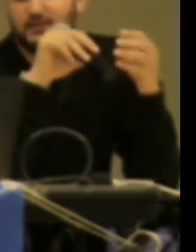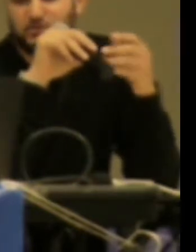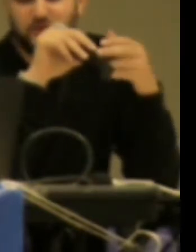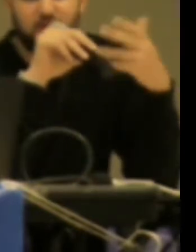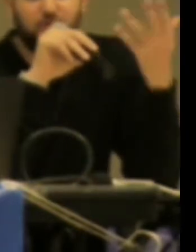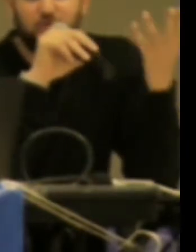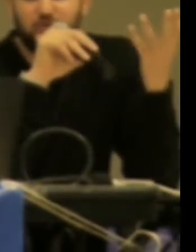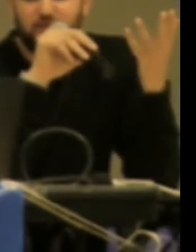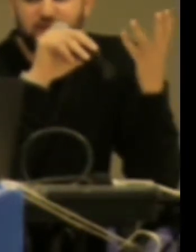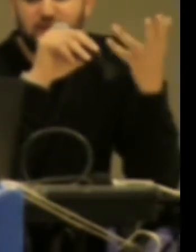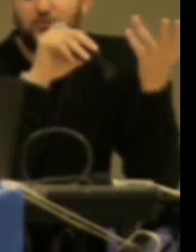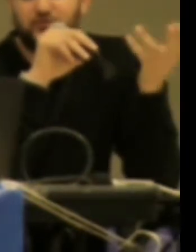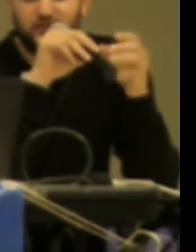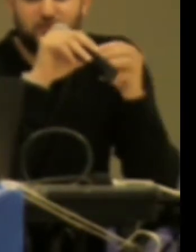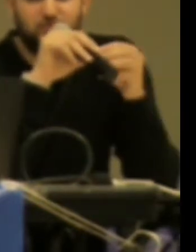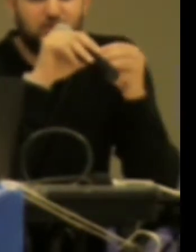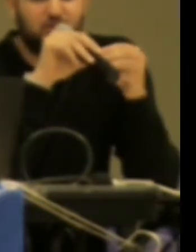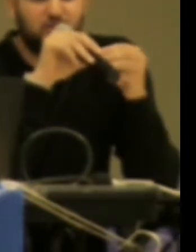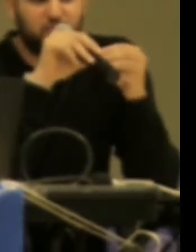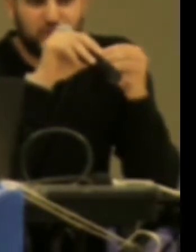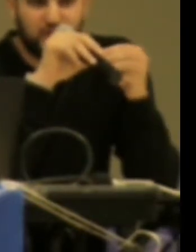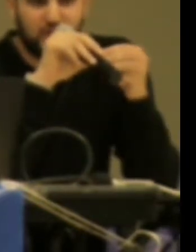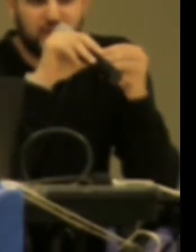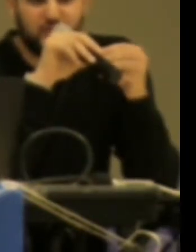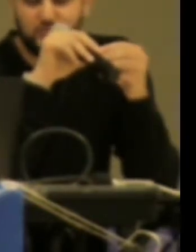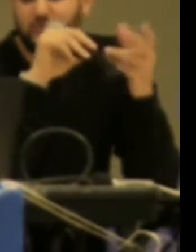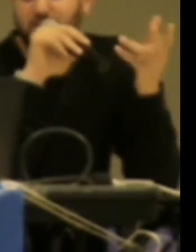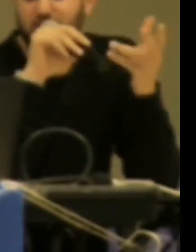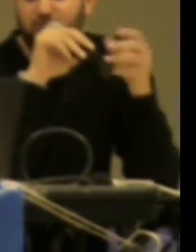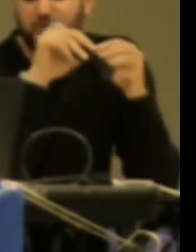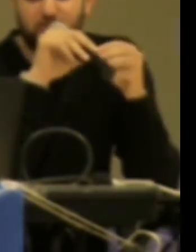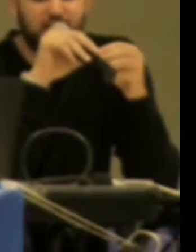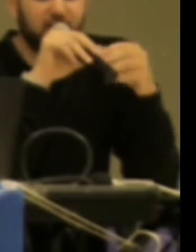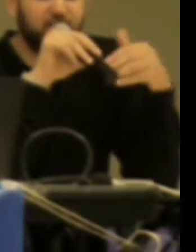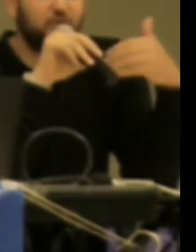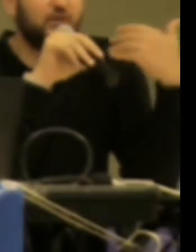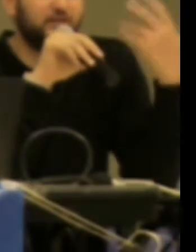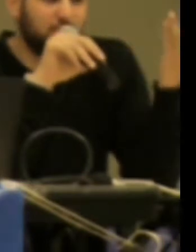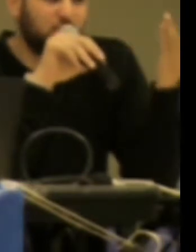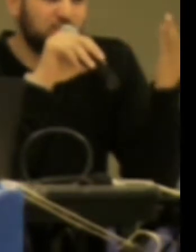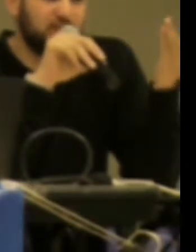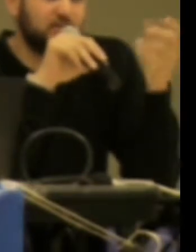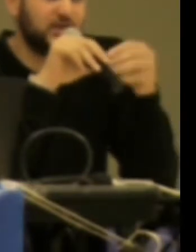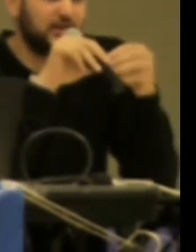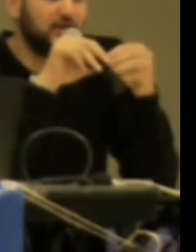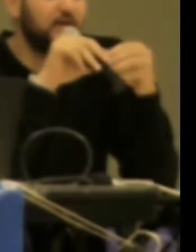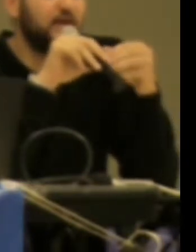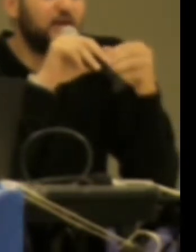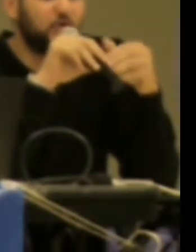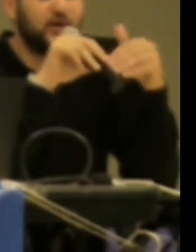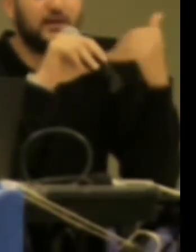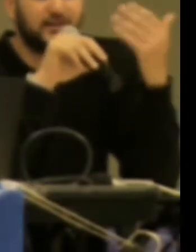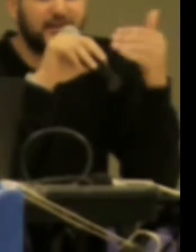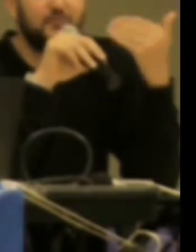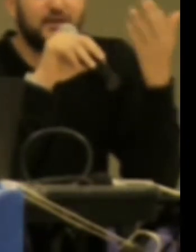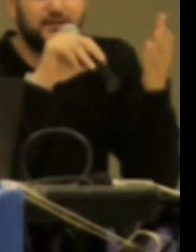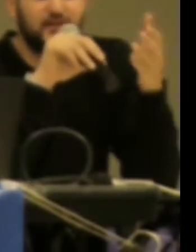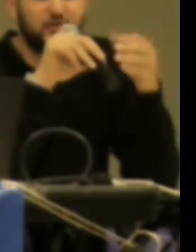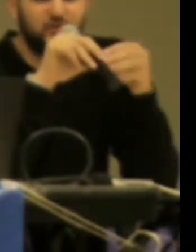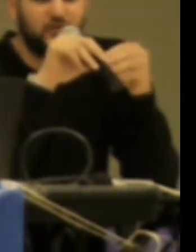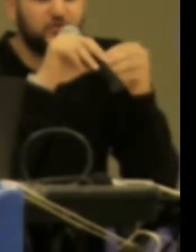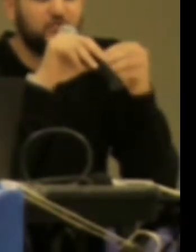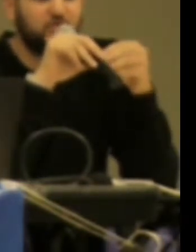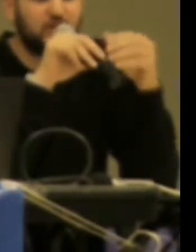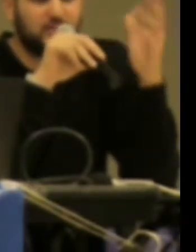la dernière chose, c'est que donc on a fait 4 conférences durant ce mois de Ramadan. Je pense que les frères vont y revenir à la fin. Donc la semaine prochaine, Inch'Allah, il y aura la 4e